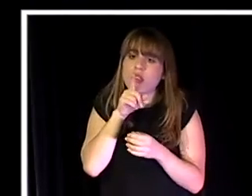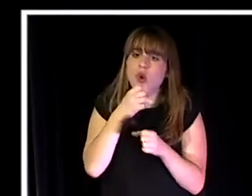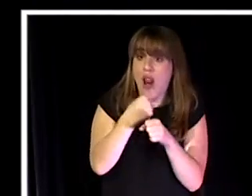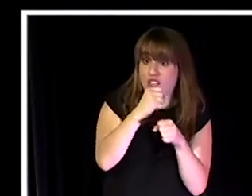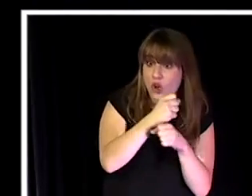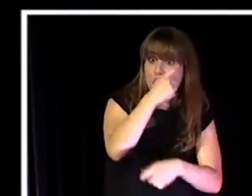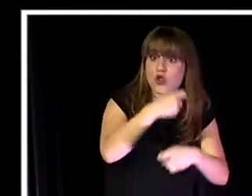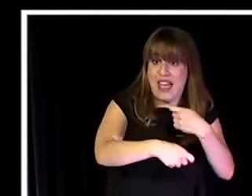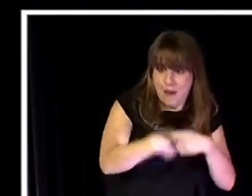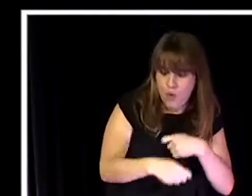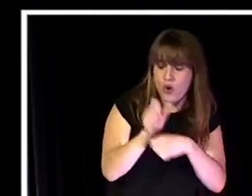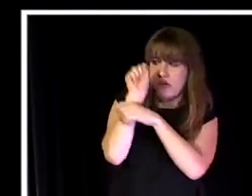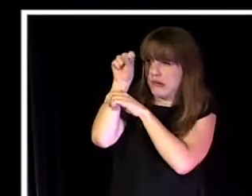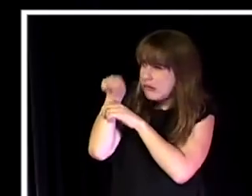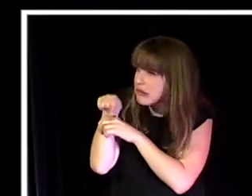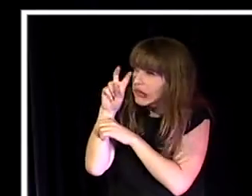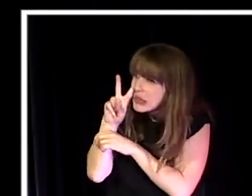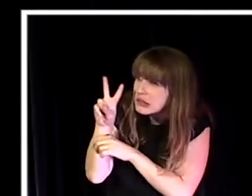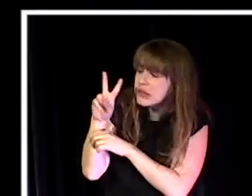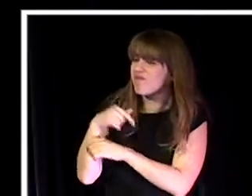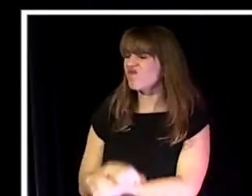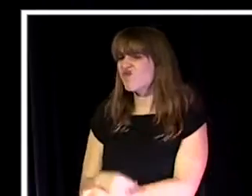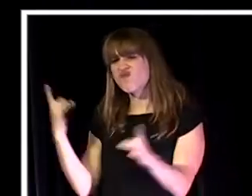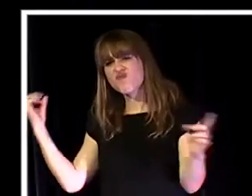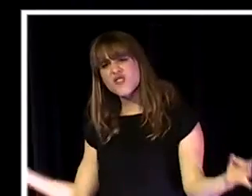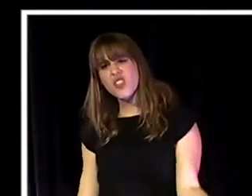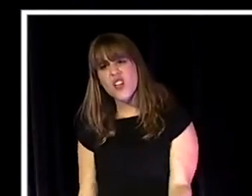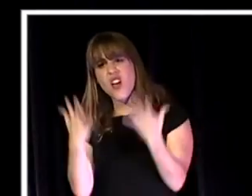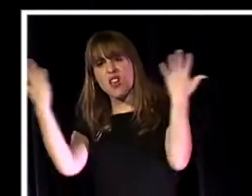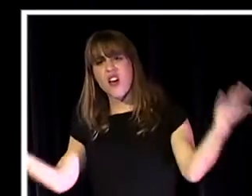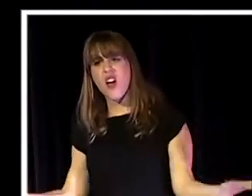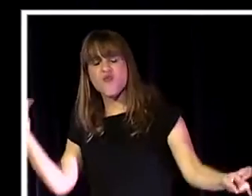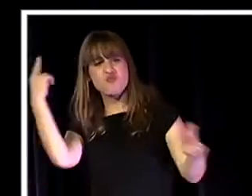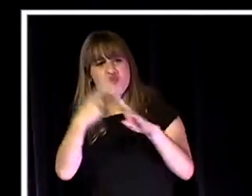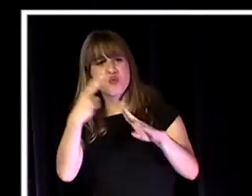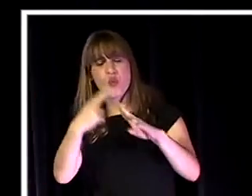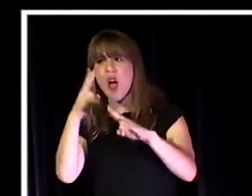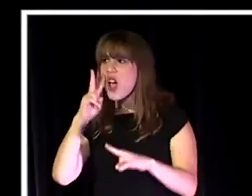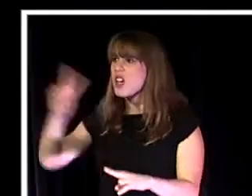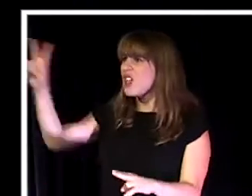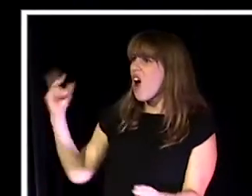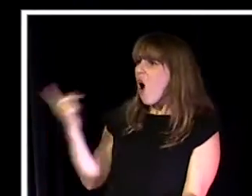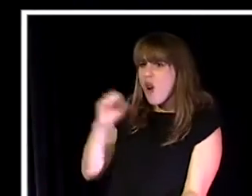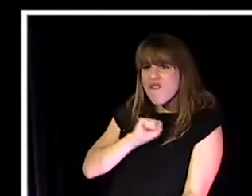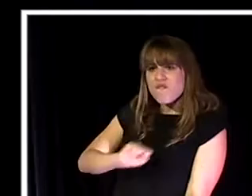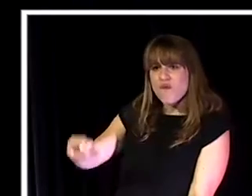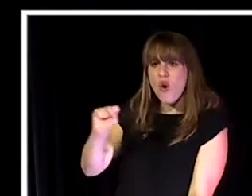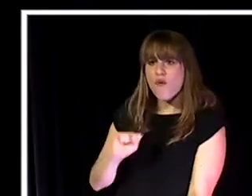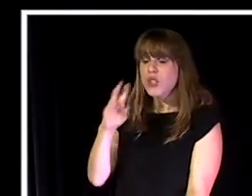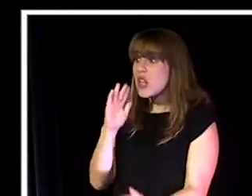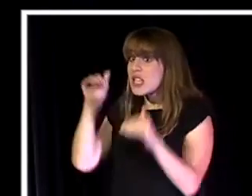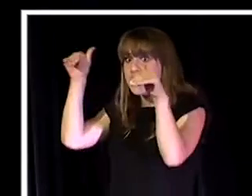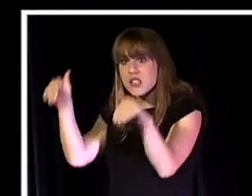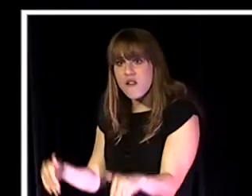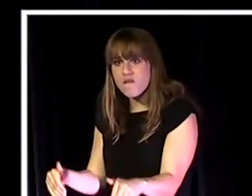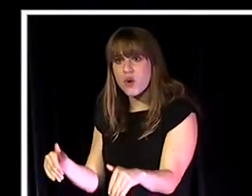έμπορος. «Μωρέ, τι τυχερός που είναι, τι σπουδαίος που είναι αυτός ο προύχοντας. Κοίτα πως όλοι τον φοβούνται, κοίτα πως όλοι τον σέβονται